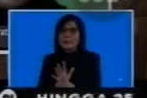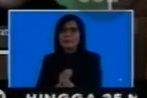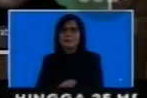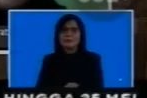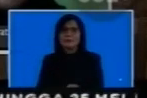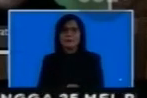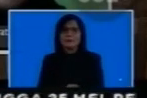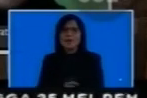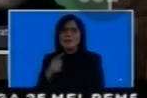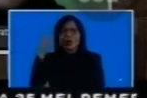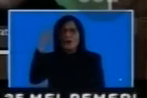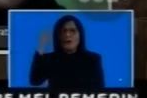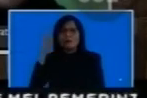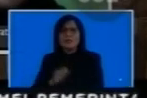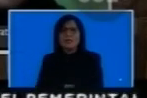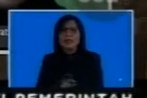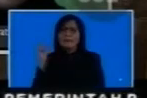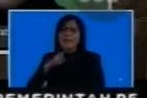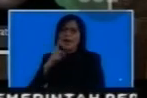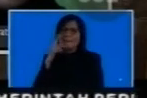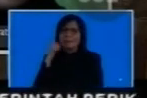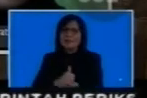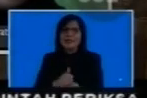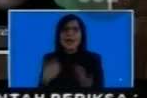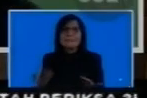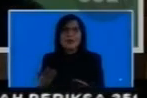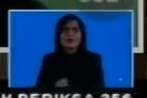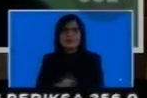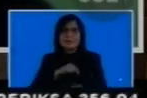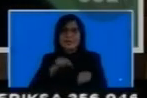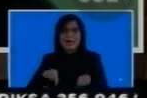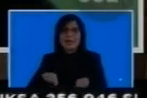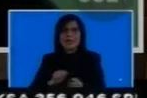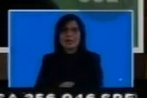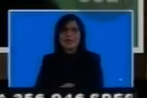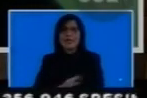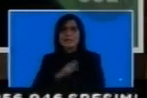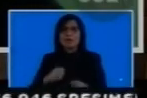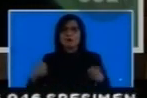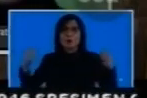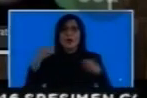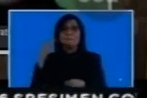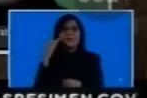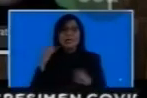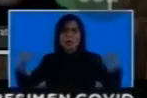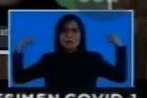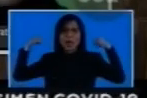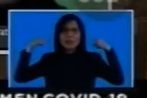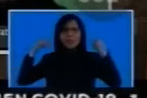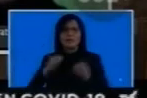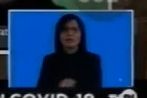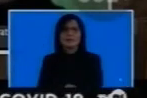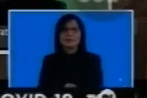yang menurut Alfiatus paling penting sekarang untuk kita? Ya, kita harus menjaga kesehatan.